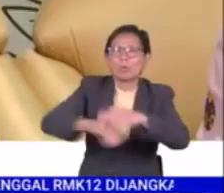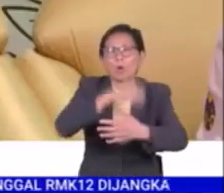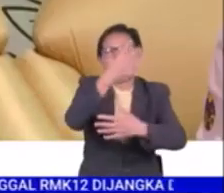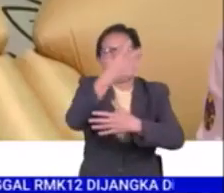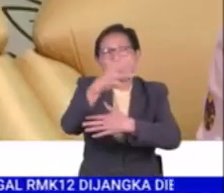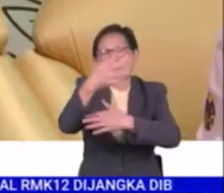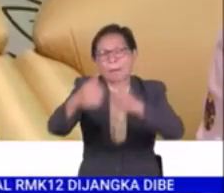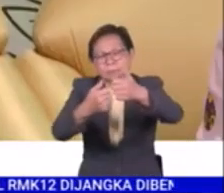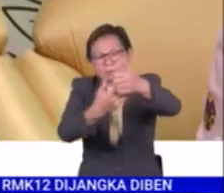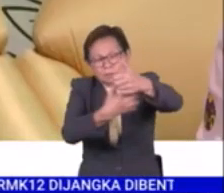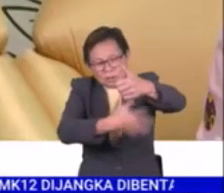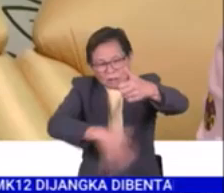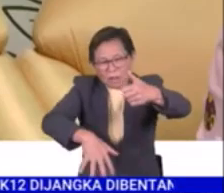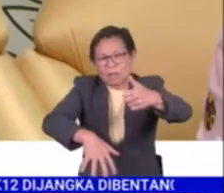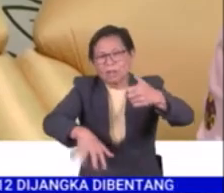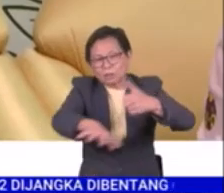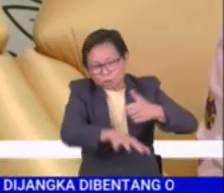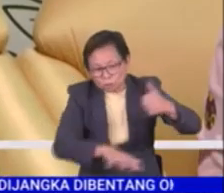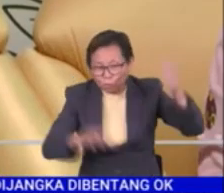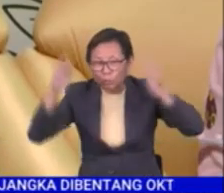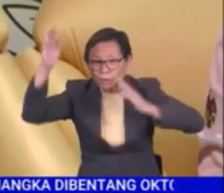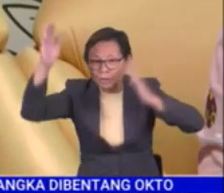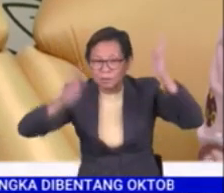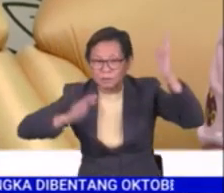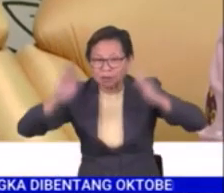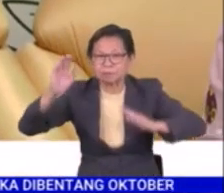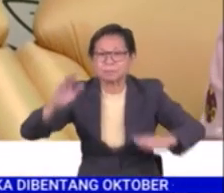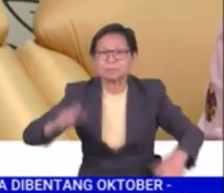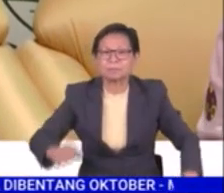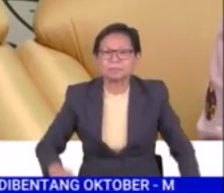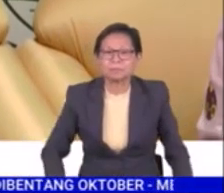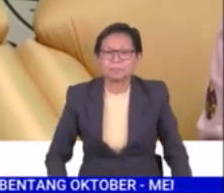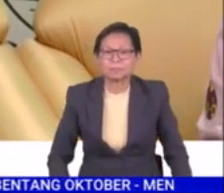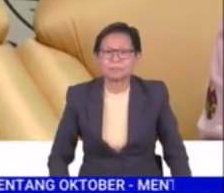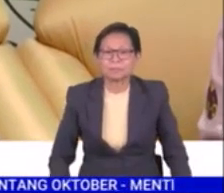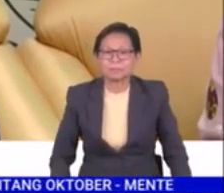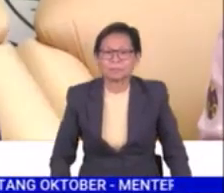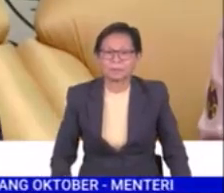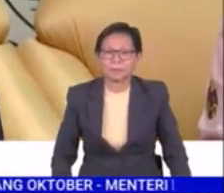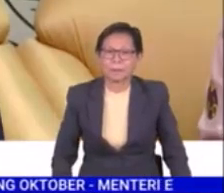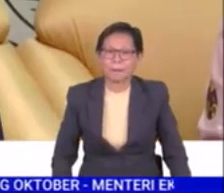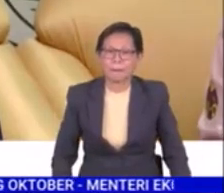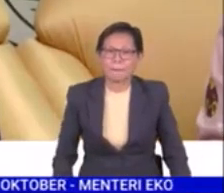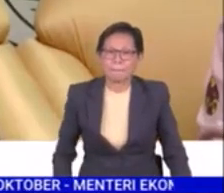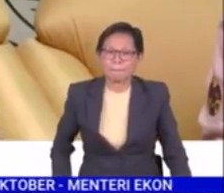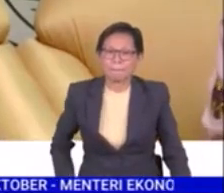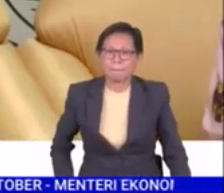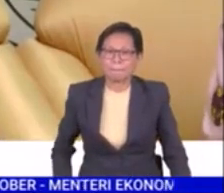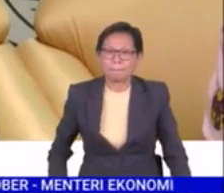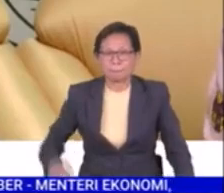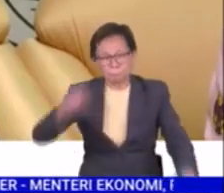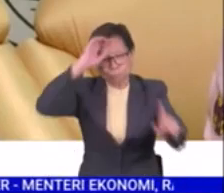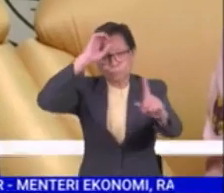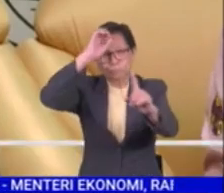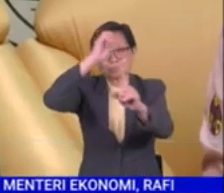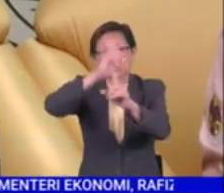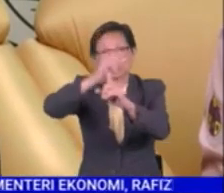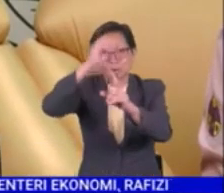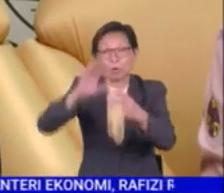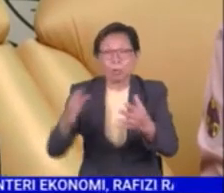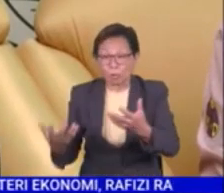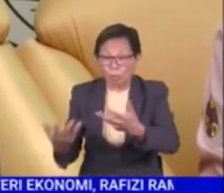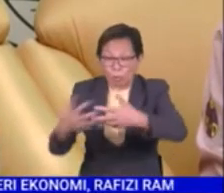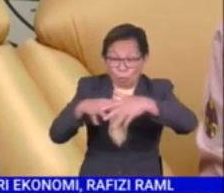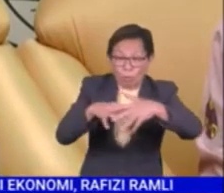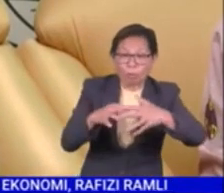14 cawangan seluruh negara. Program Diet Sehat ini yang dikolaborasikan adalah bertujuan